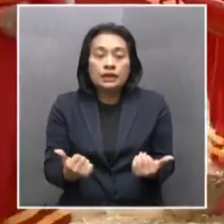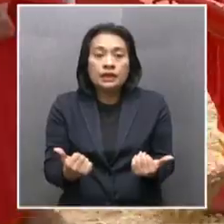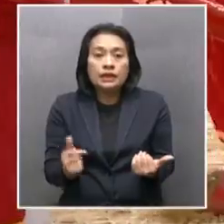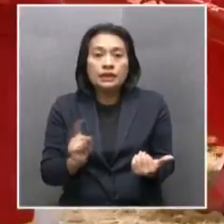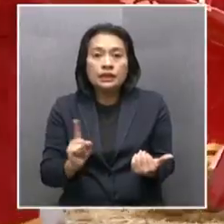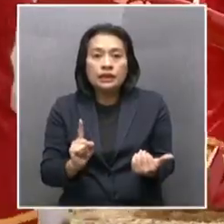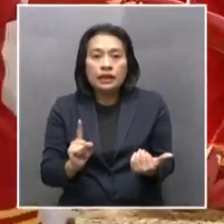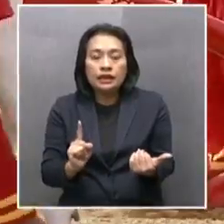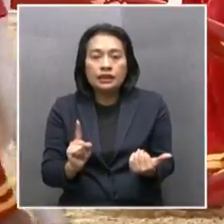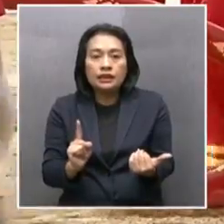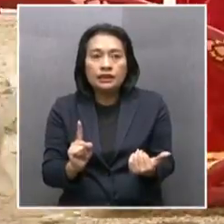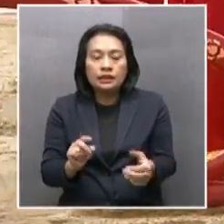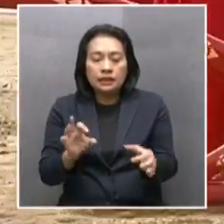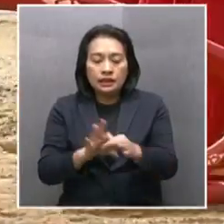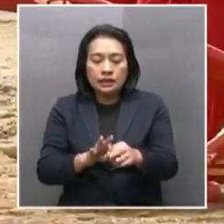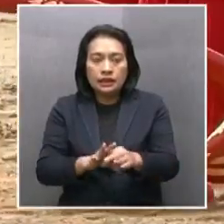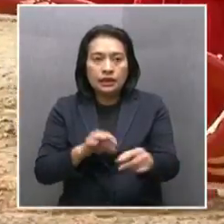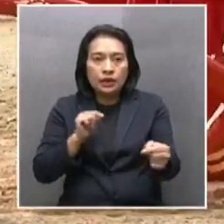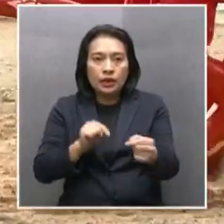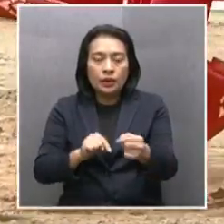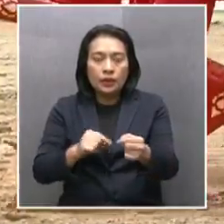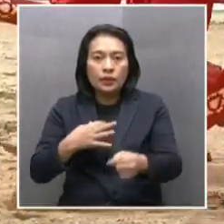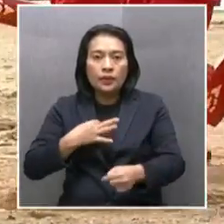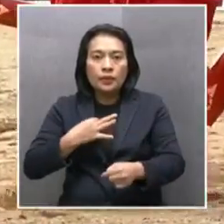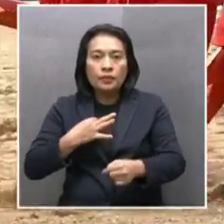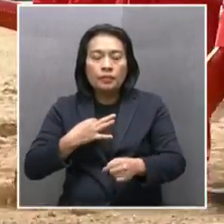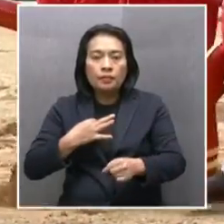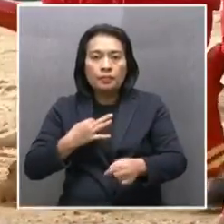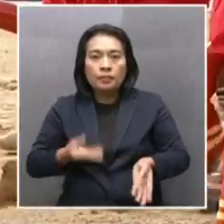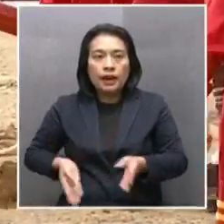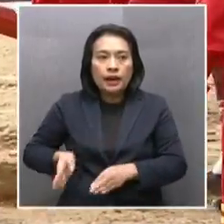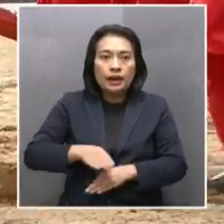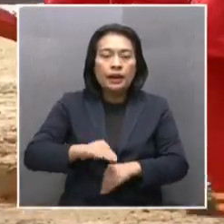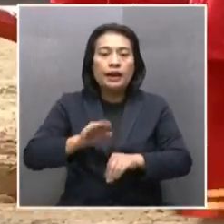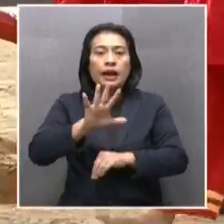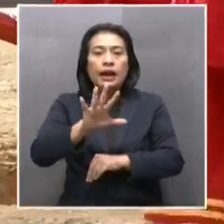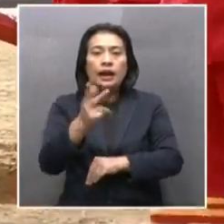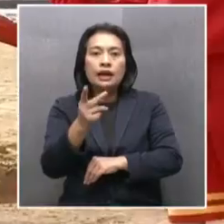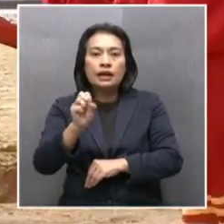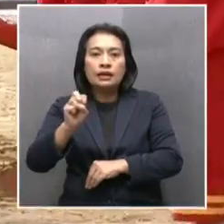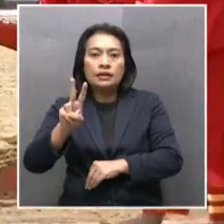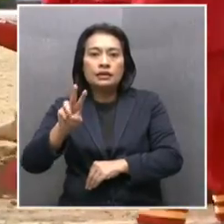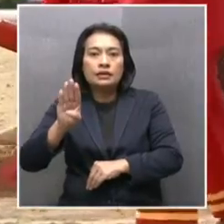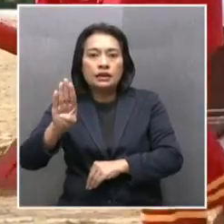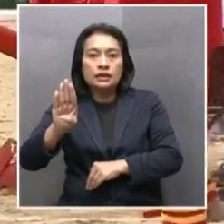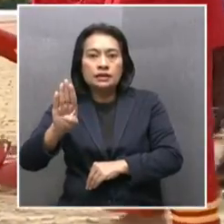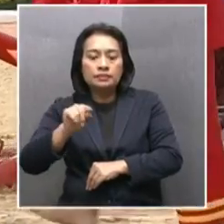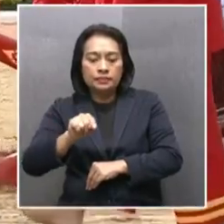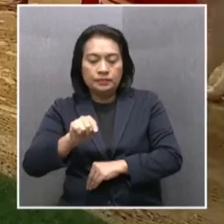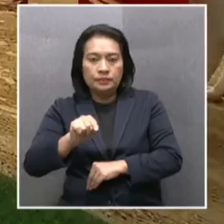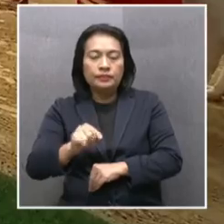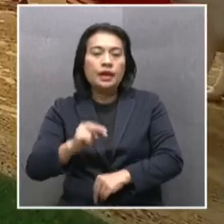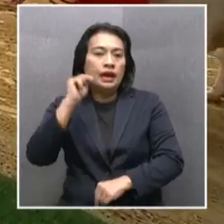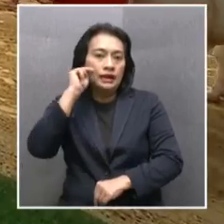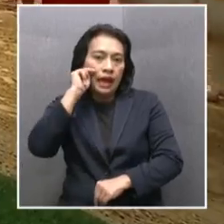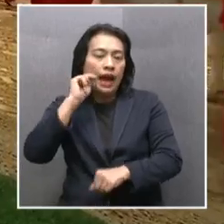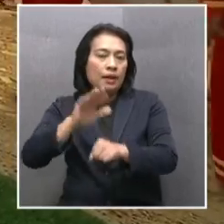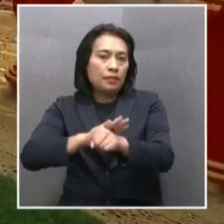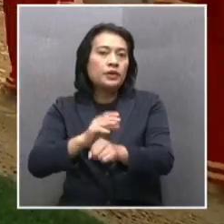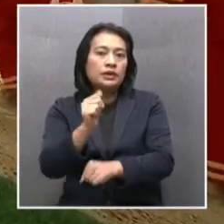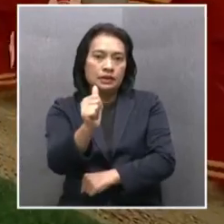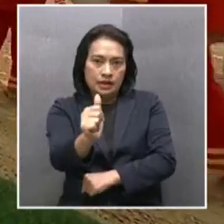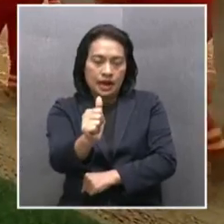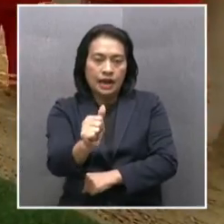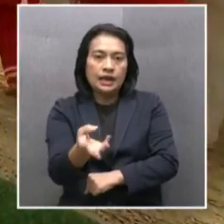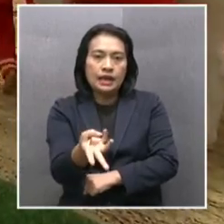ยาธิษฐานหยิบได้ผ้านุ่ง5คืบพยากรณ์ว่าน้ำในปีนี้จะมีปริมาณเพียงพอข้าวกล้าในน